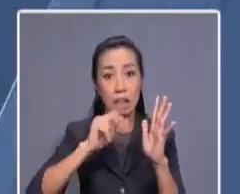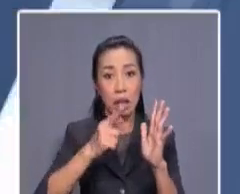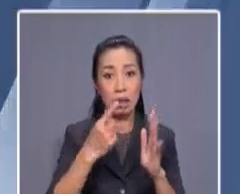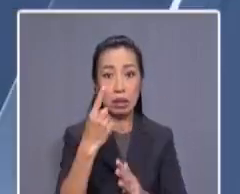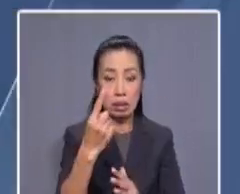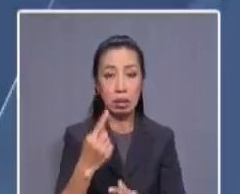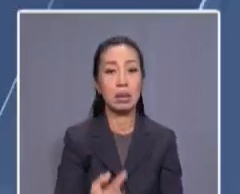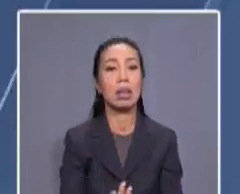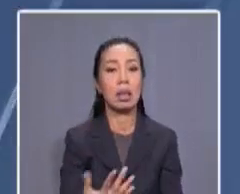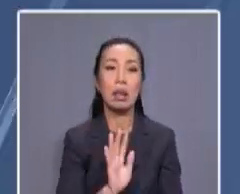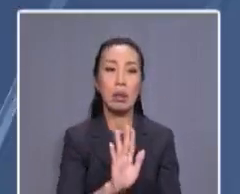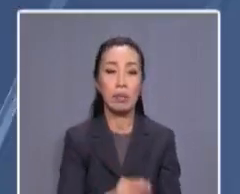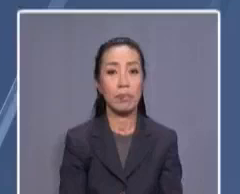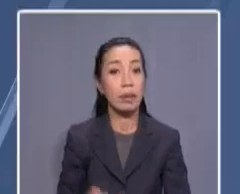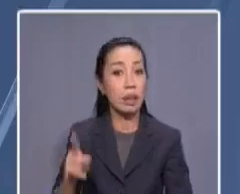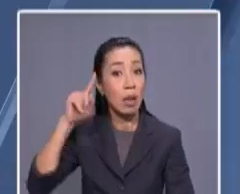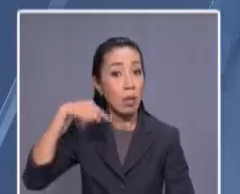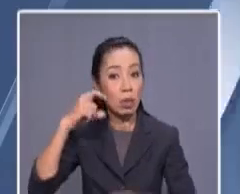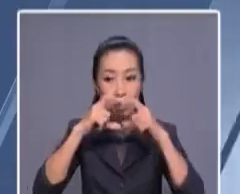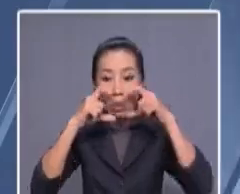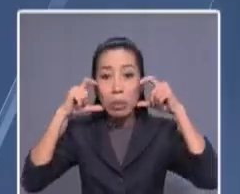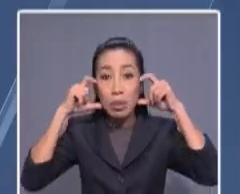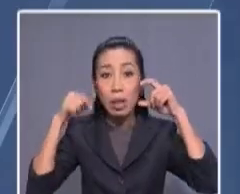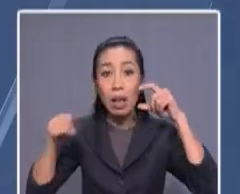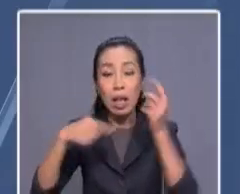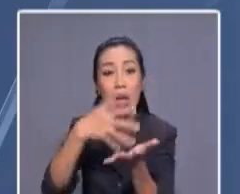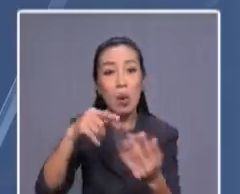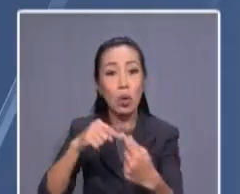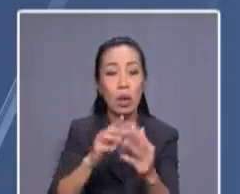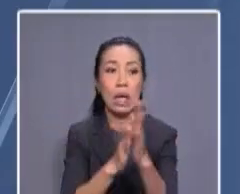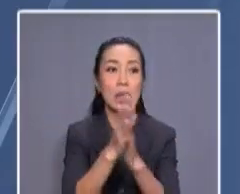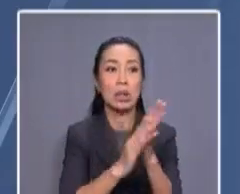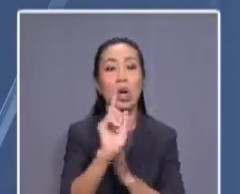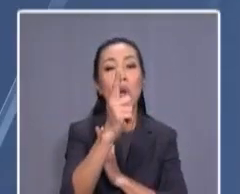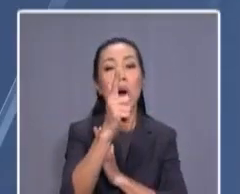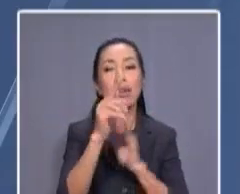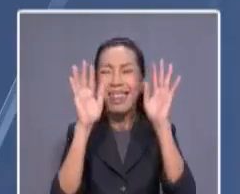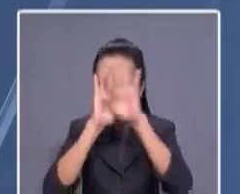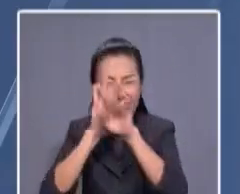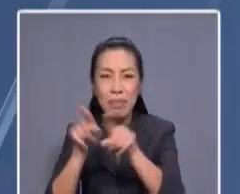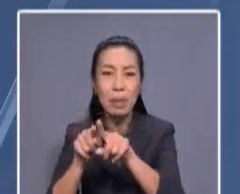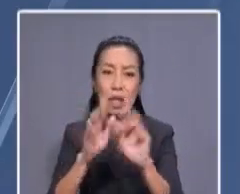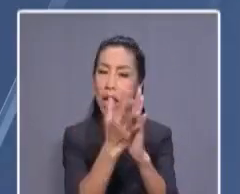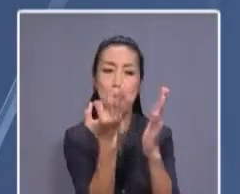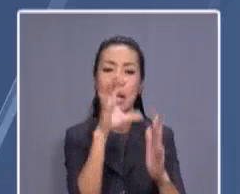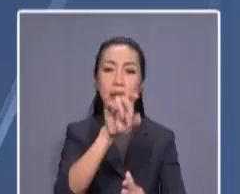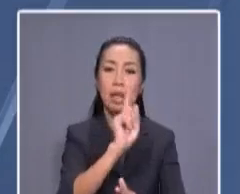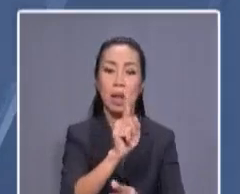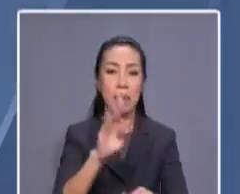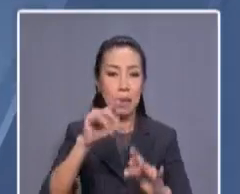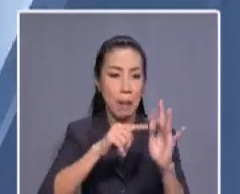ช ่ก็ที่พูดประเด็นหลังเนี่ยเป็นเรื่องของการเล่นแชร์ทองก็เหมือนกันอีกนะฮะ เพจเดียวกันเลยเพจบ้